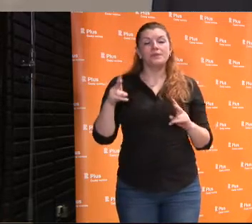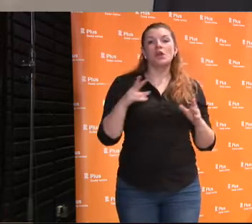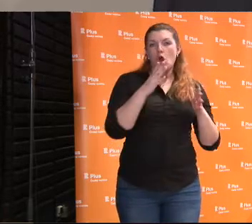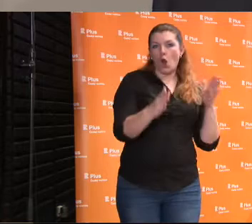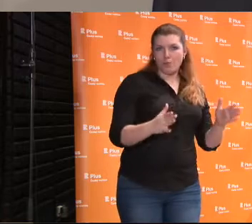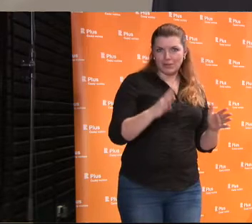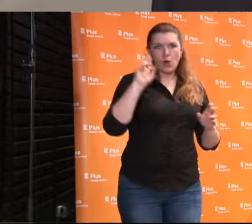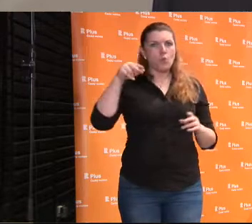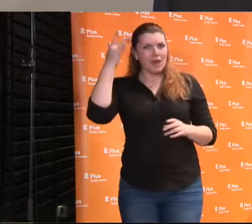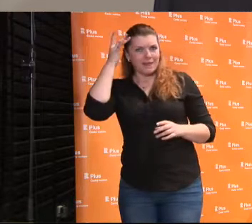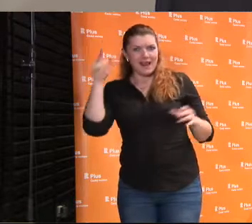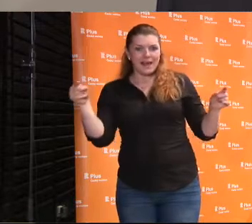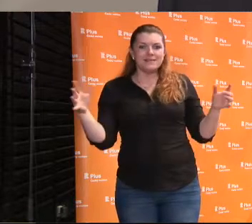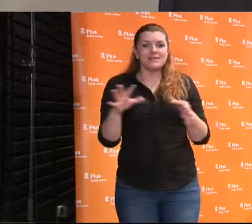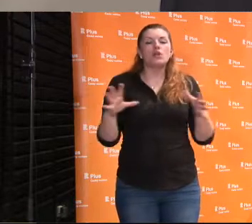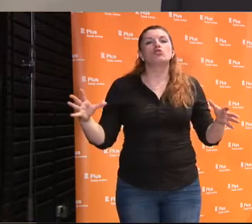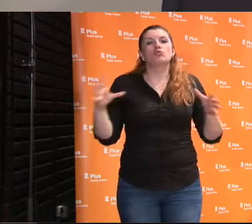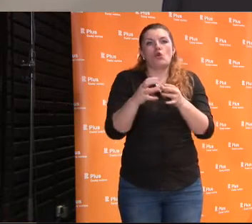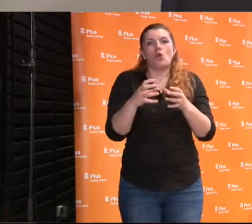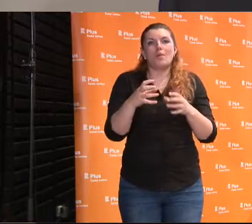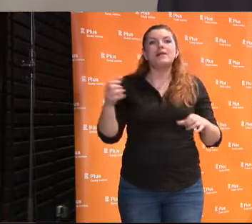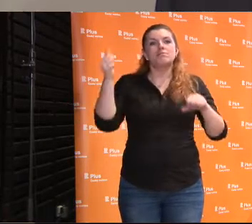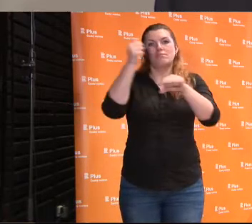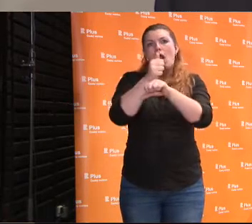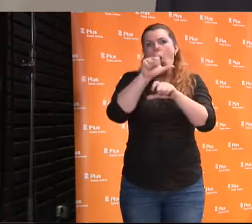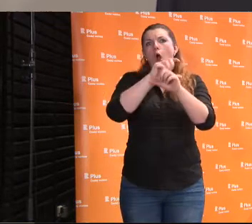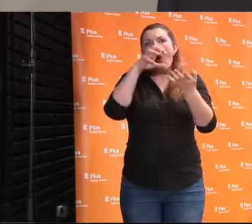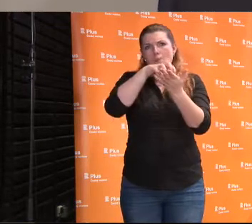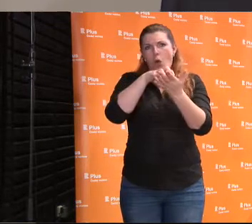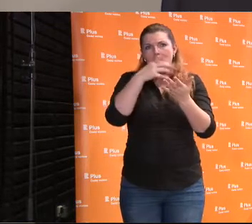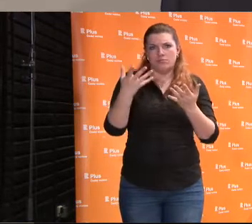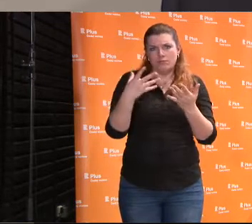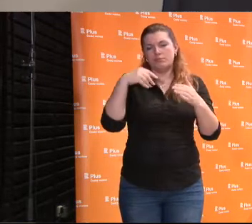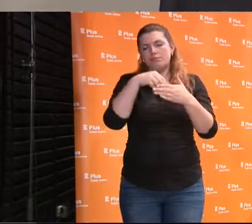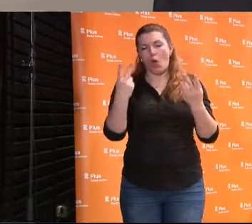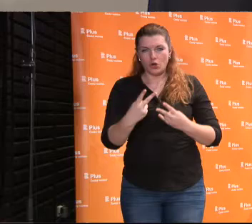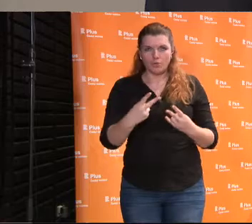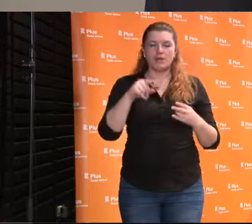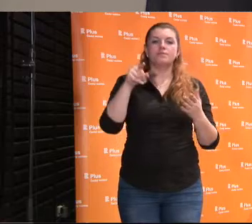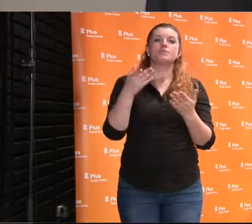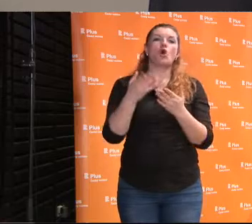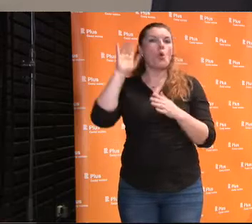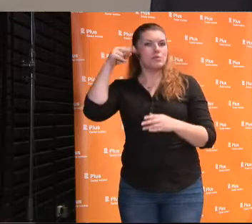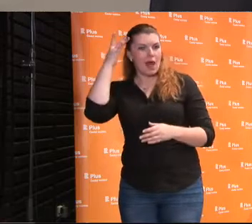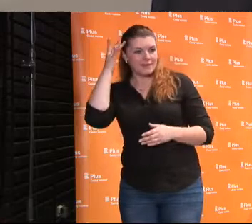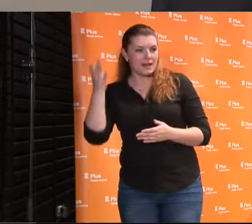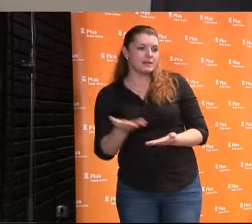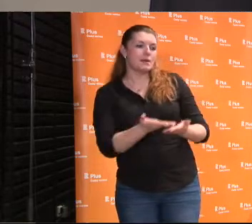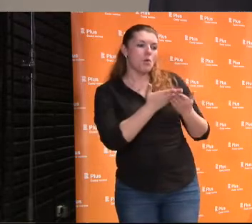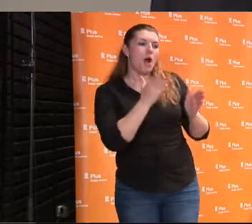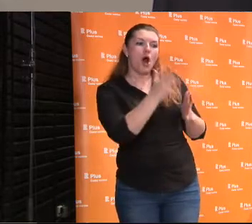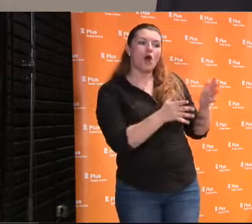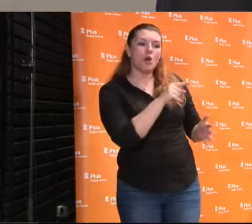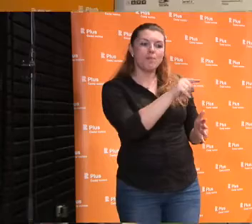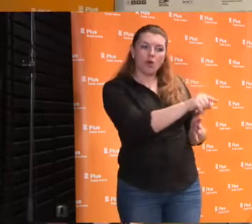protože ta vědní disciplína dává robotům inteligenci, umožňuje jim například odezírat, jak člověk montuje